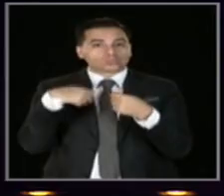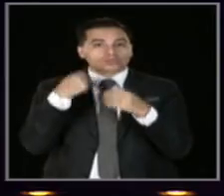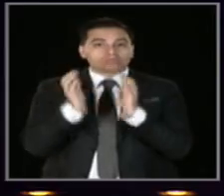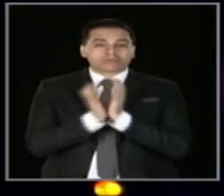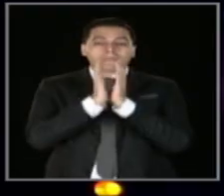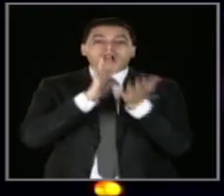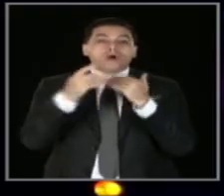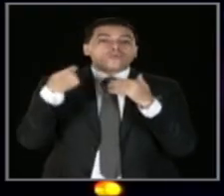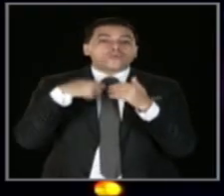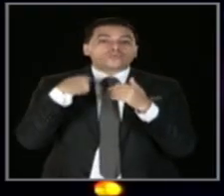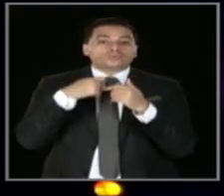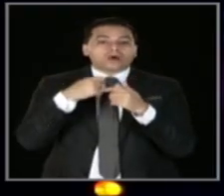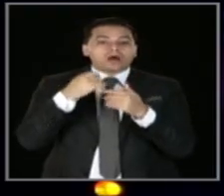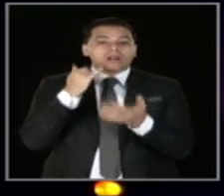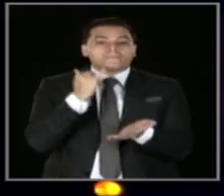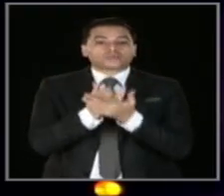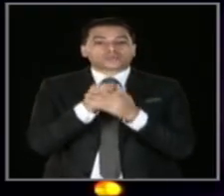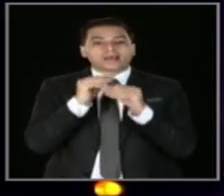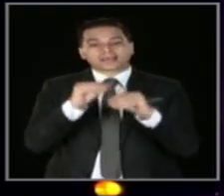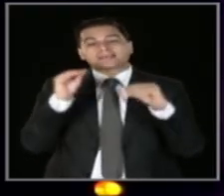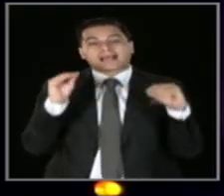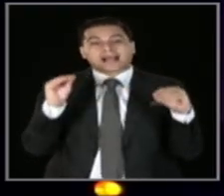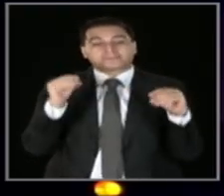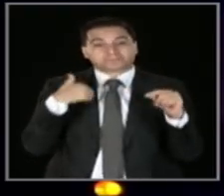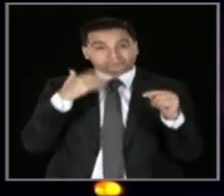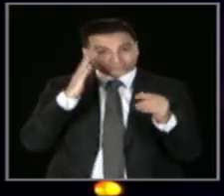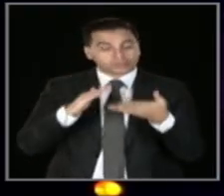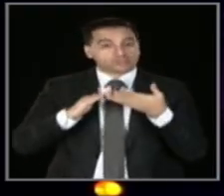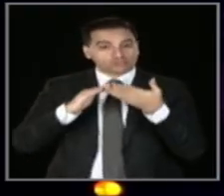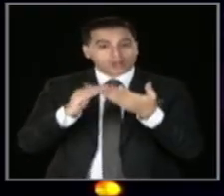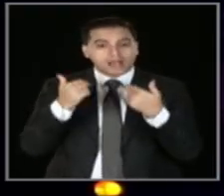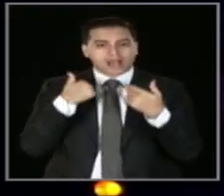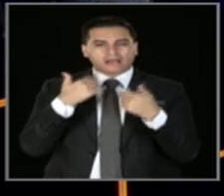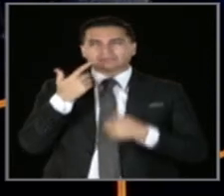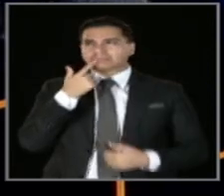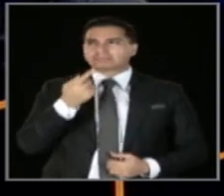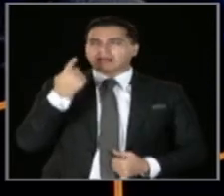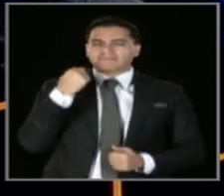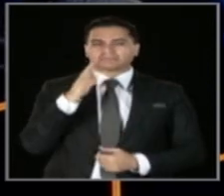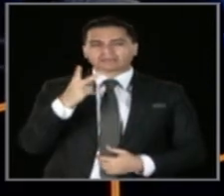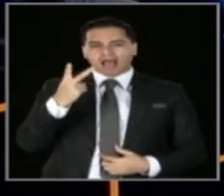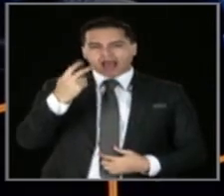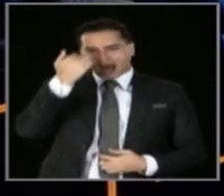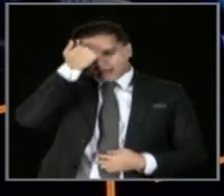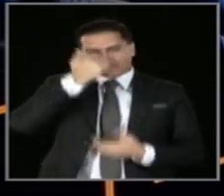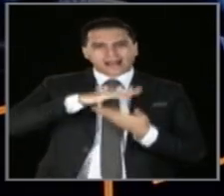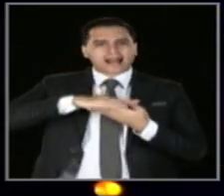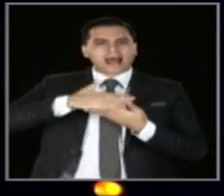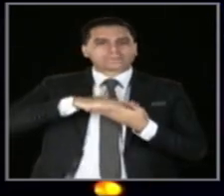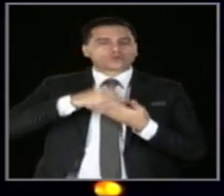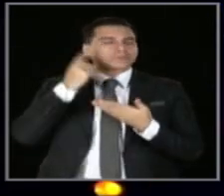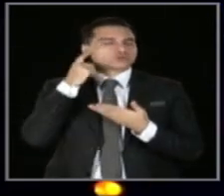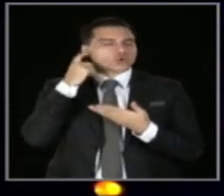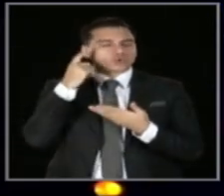العالي. ادوات المساعده احنا نقدر نقدمها، يعني احنا اتحنا السنه اللي فاتت 2000 لابتوب ناطق، احنا